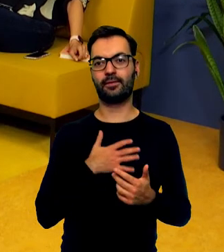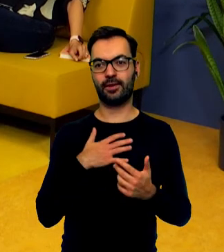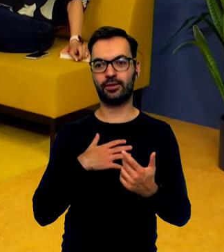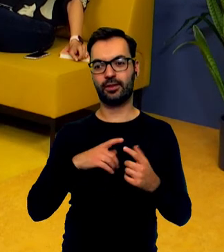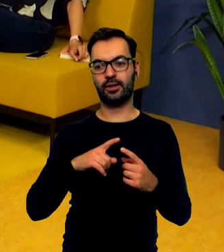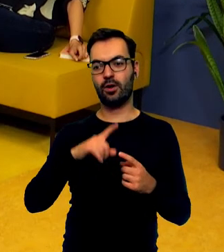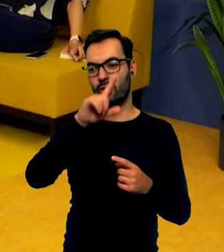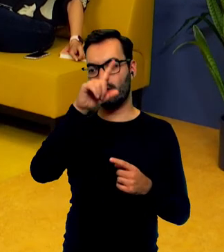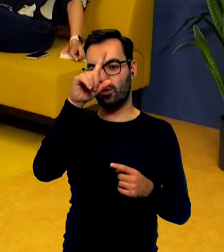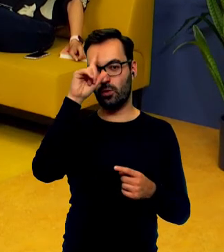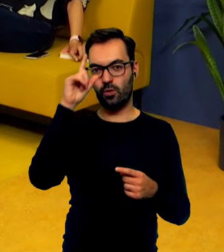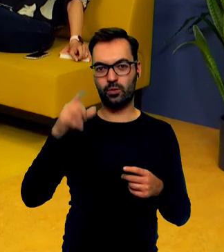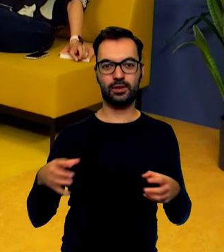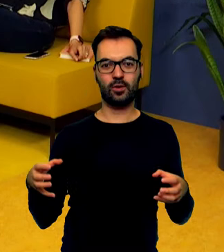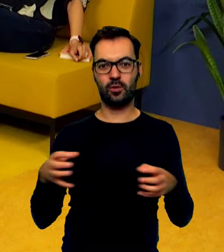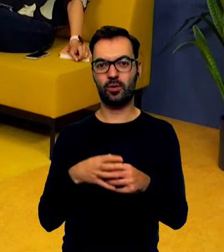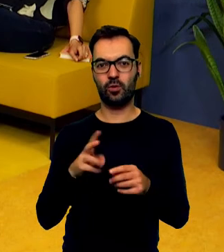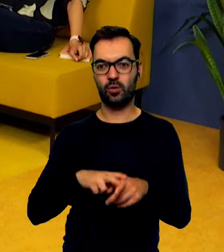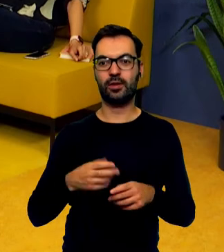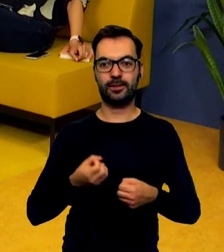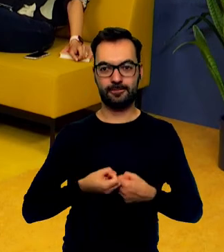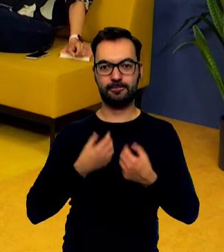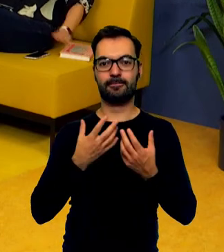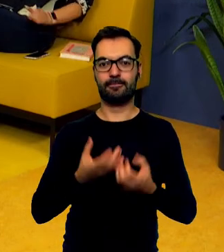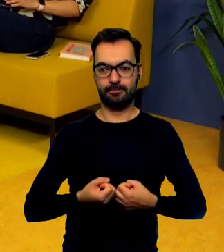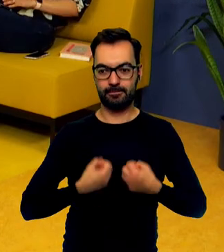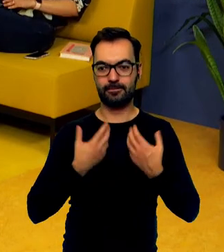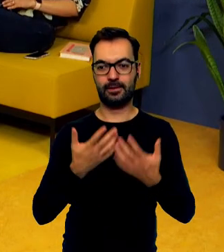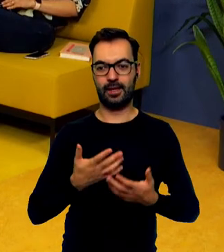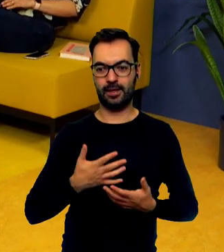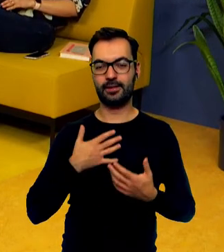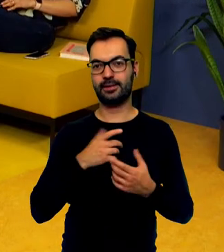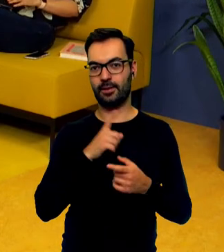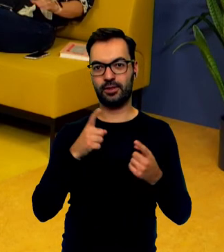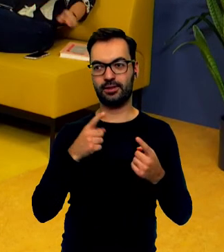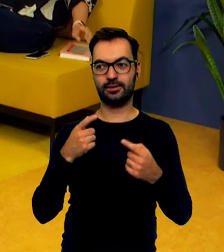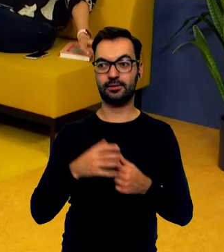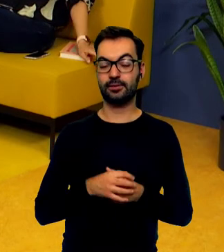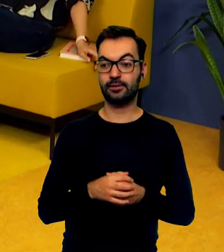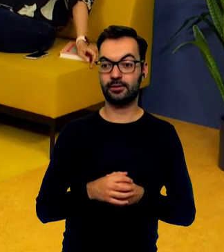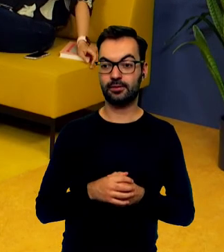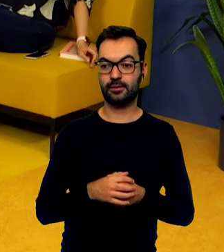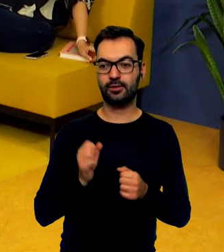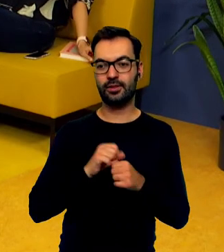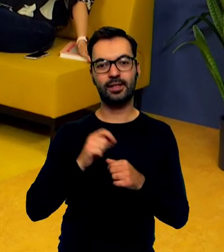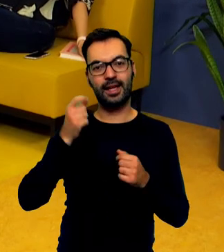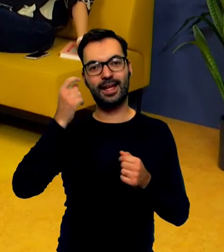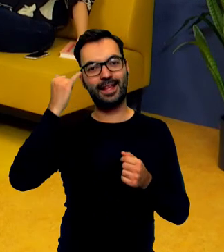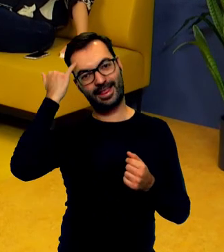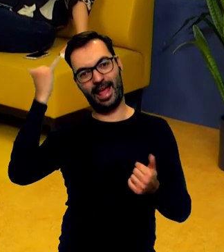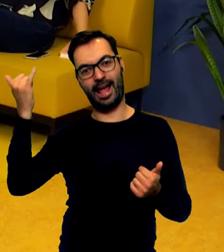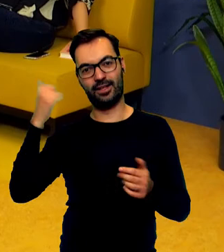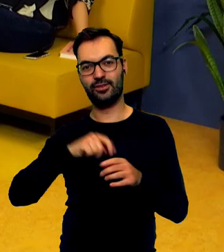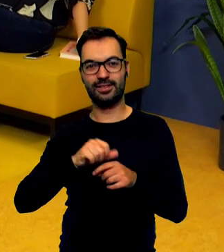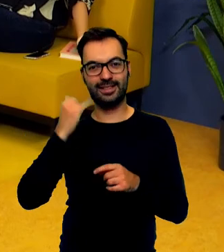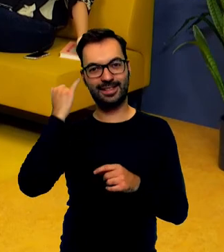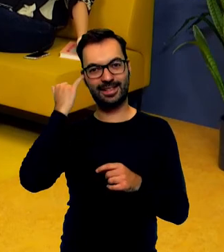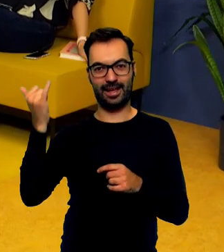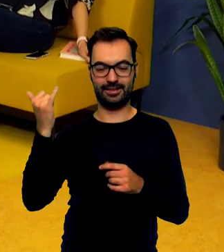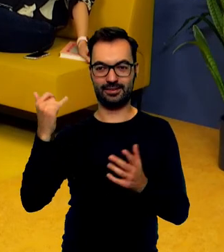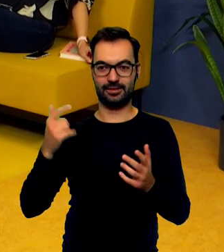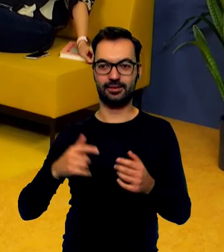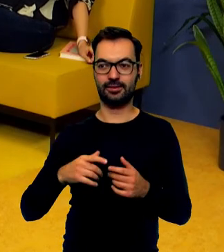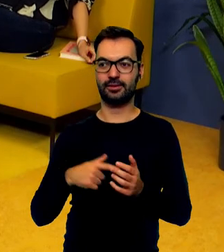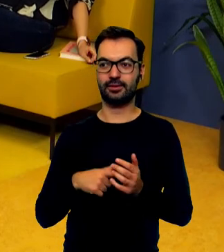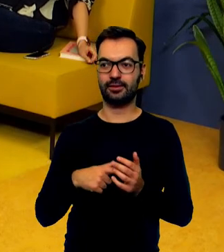zbiorowiska ludzkie, które uwewnętrzniają takie koncepty, bo to też jest w ogóle koncept generalnie, wiesz.